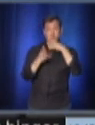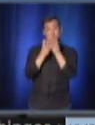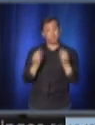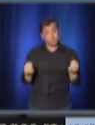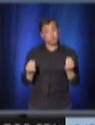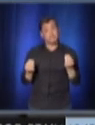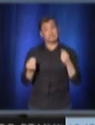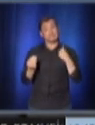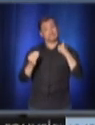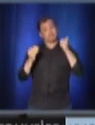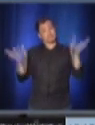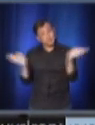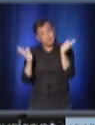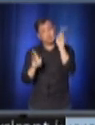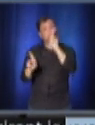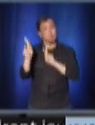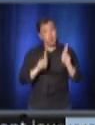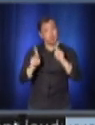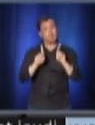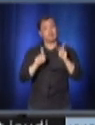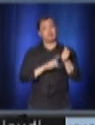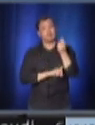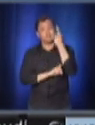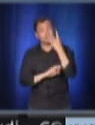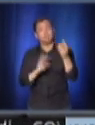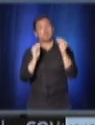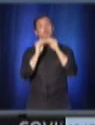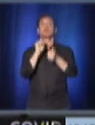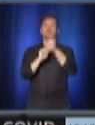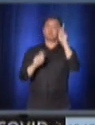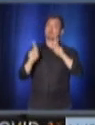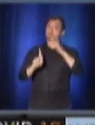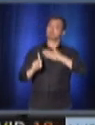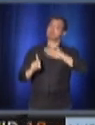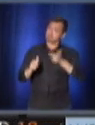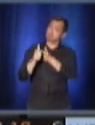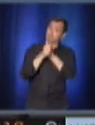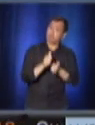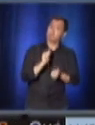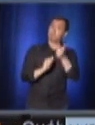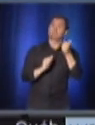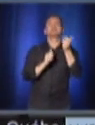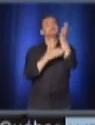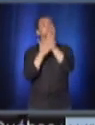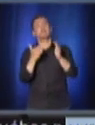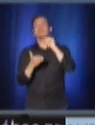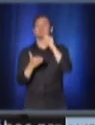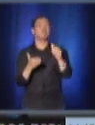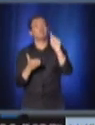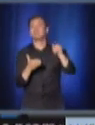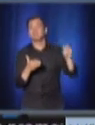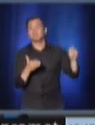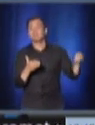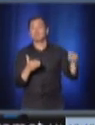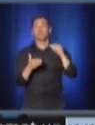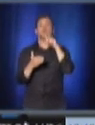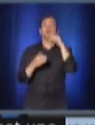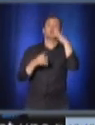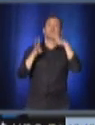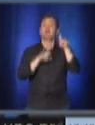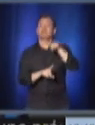puisque, et ce n'est pas chacun, la plupart des gens suivent les conseils, mais certains ne le font pas. Il va falloir être un peu plus